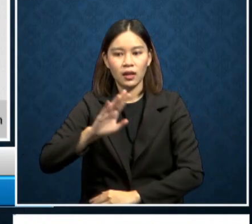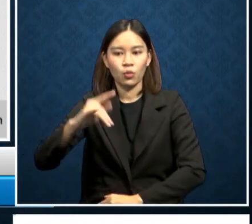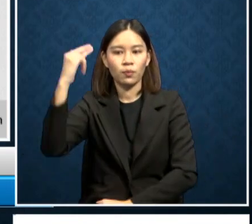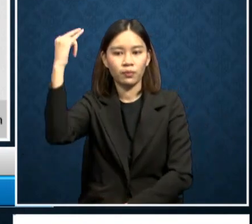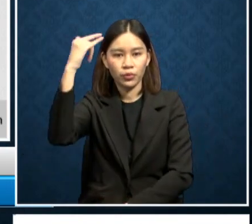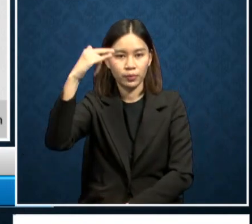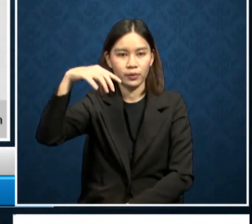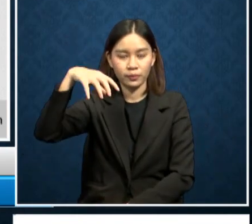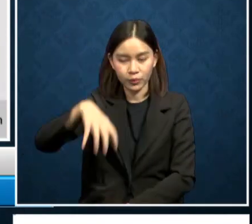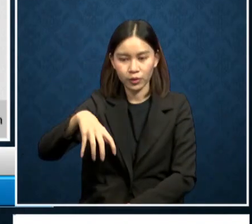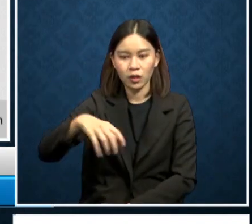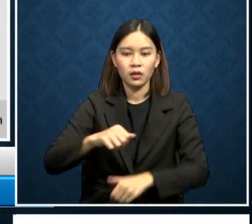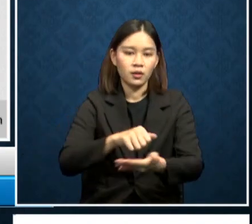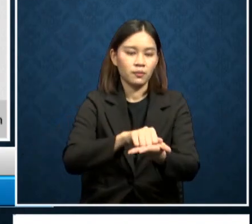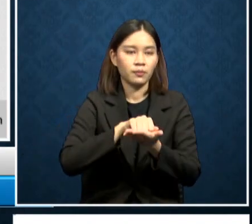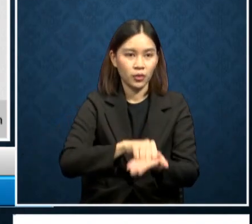กาสยานนท์